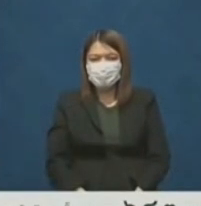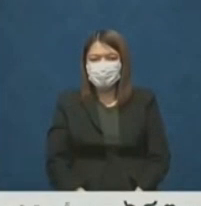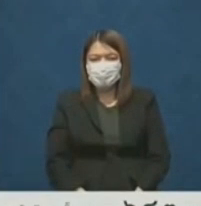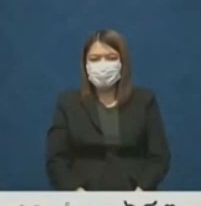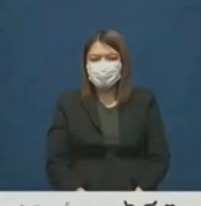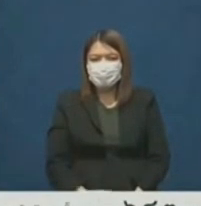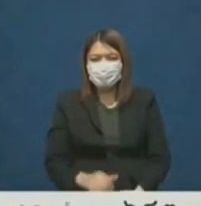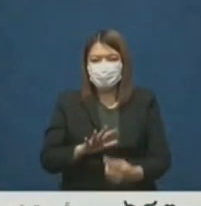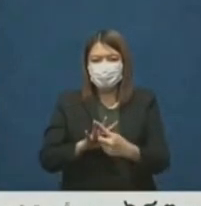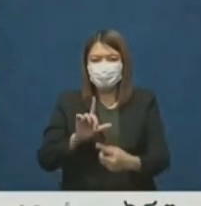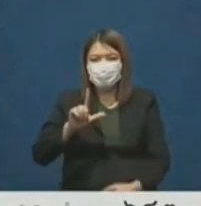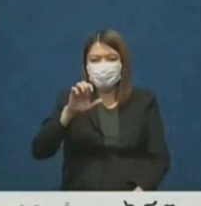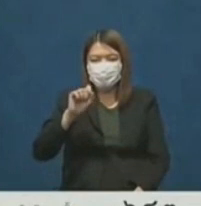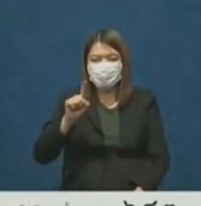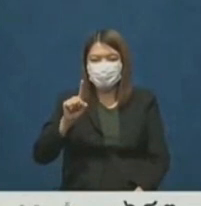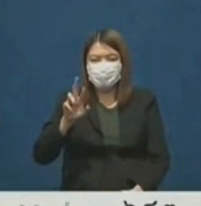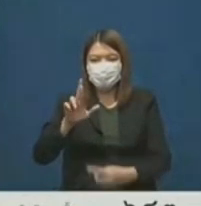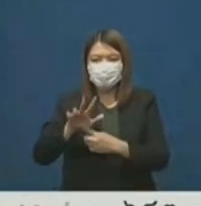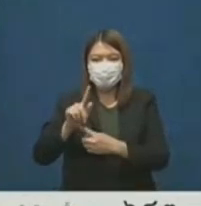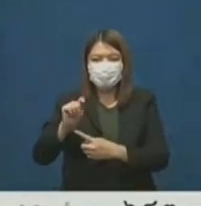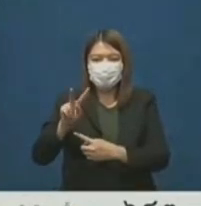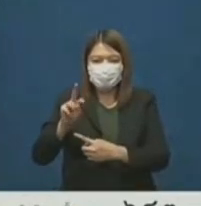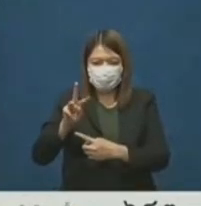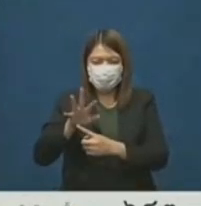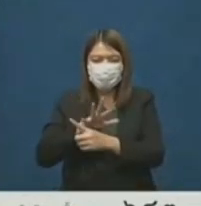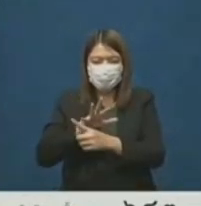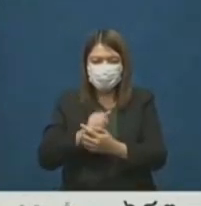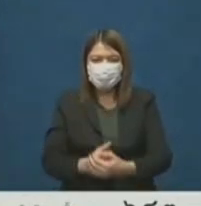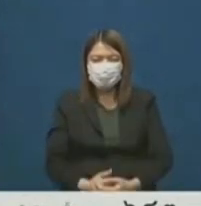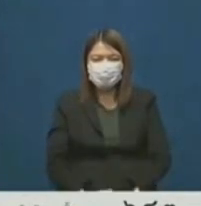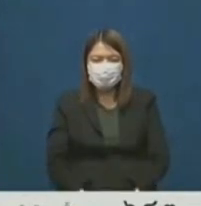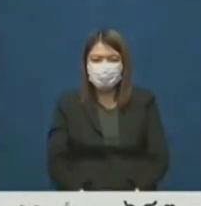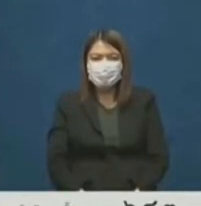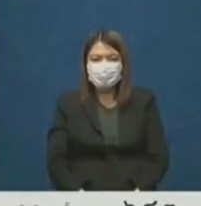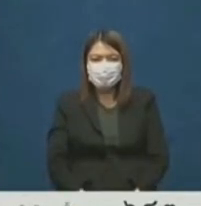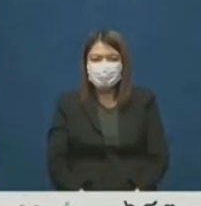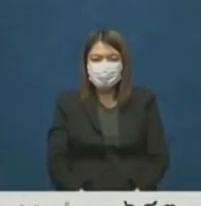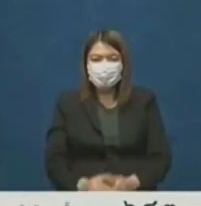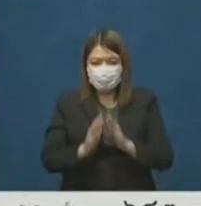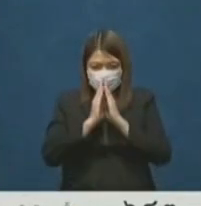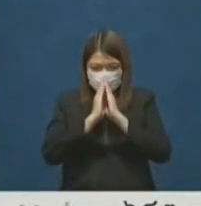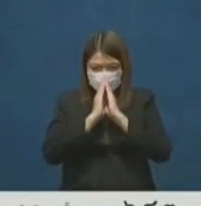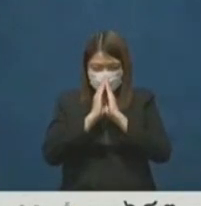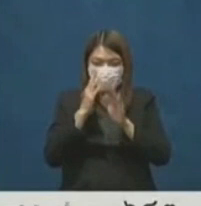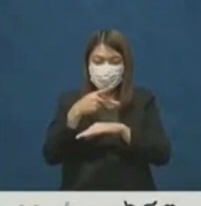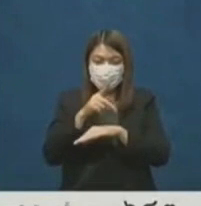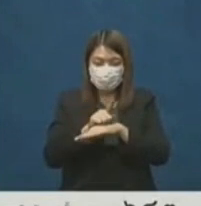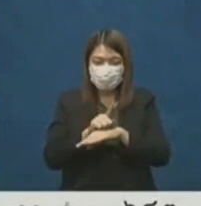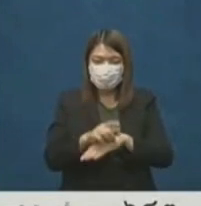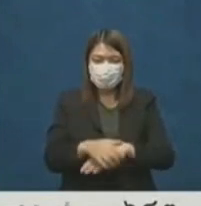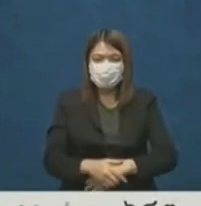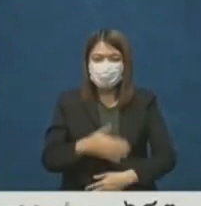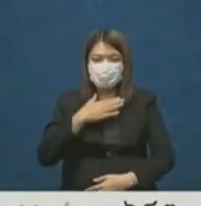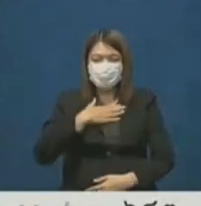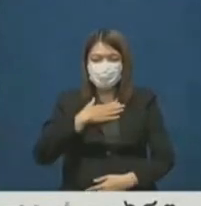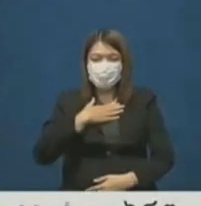จากนั้นก็เป็นบดีเคลื่อนรัฐรัตนวานิชครับชุนมานพครับ ขอบคุณครับท่านประธานครับกราบเรียนท่านประธานสภ